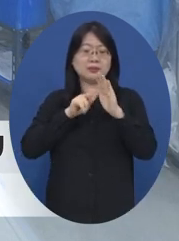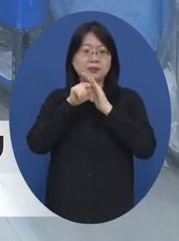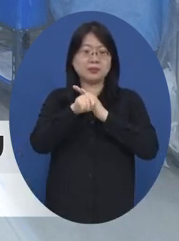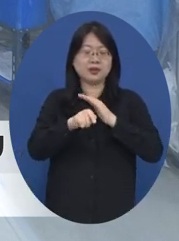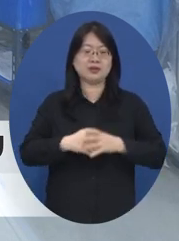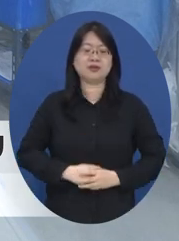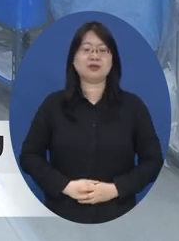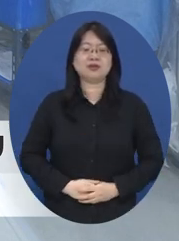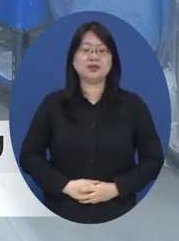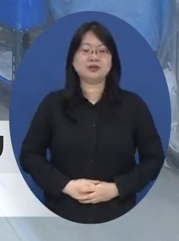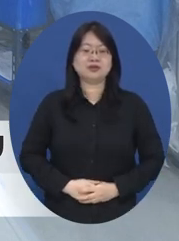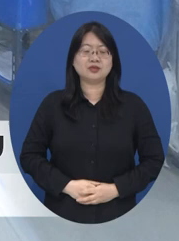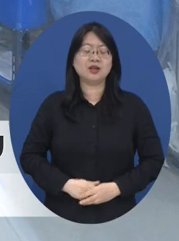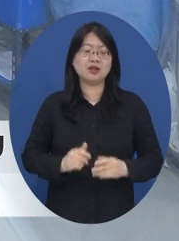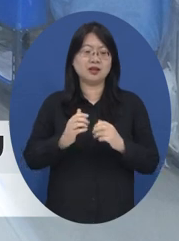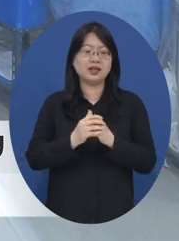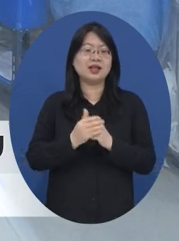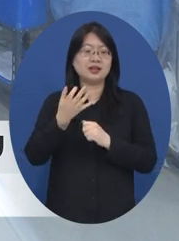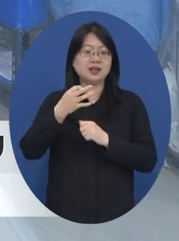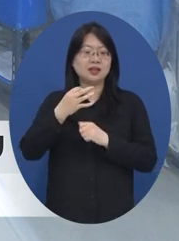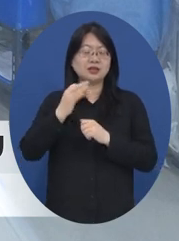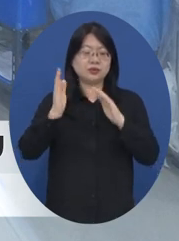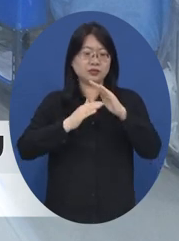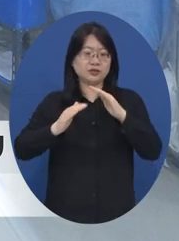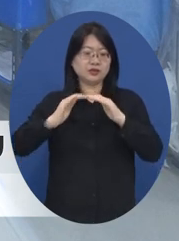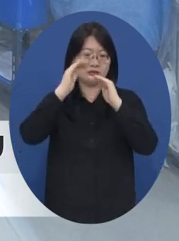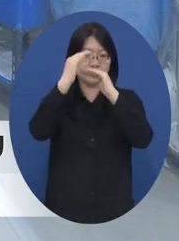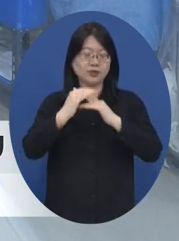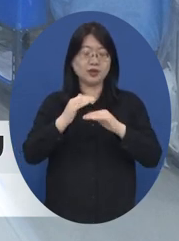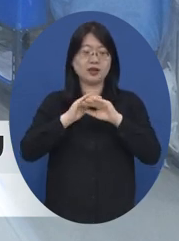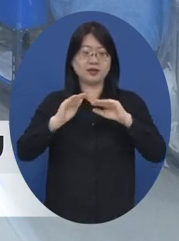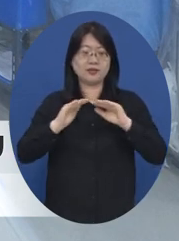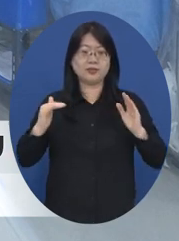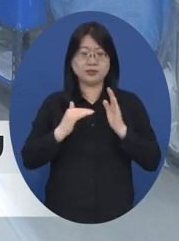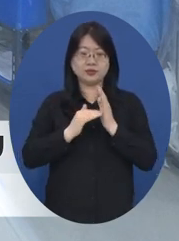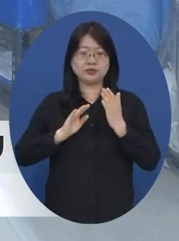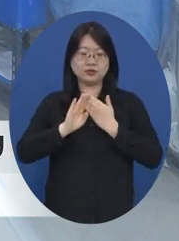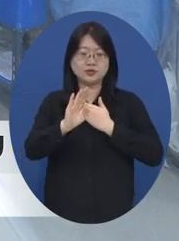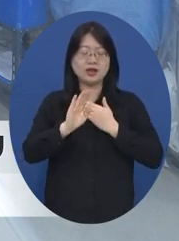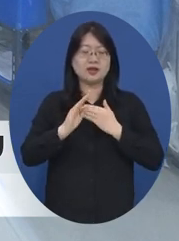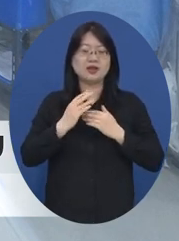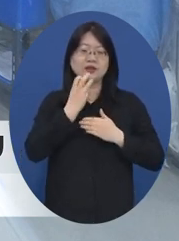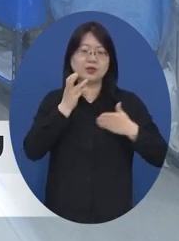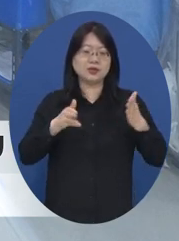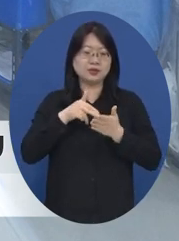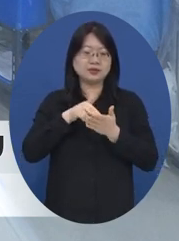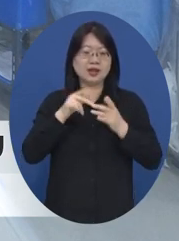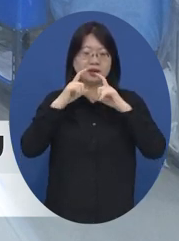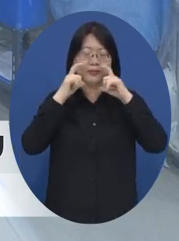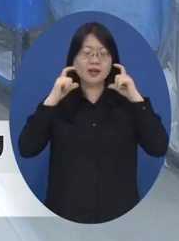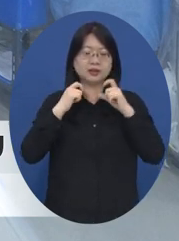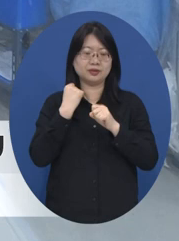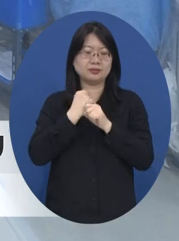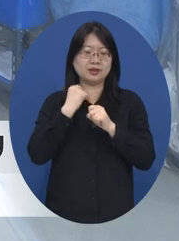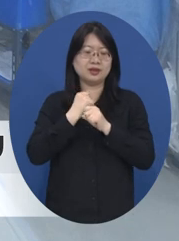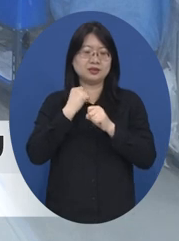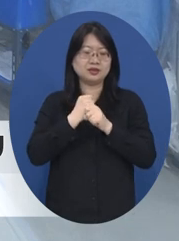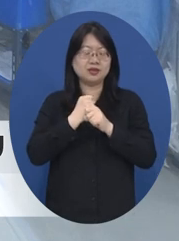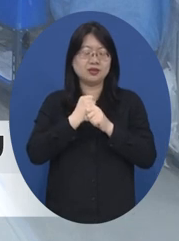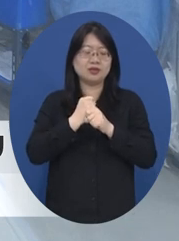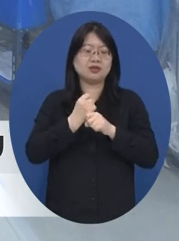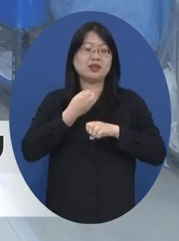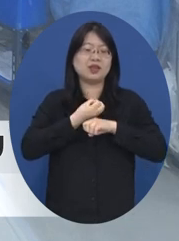공장을 직접 찾았는데요 식약처 승인 등 관련 절차가 해결되면 경기도 차원에서 마스크를 대량생산에